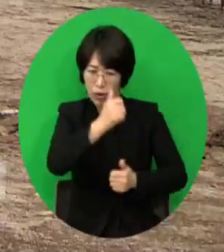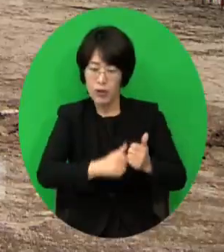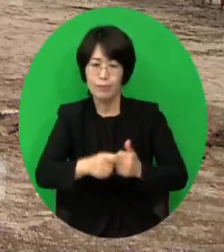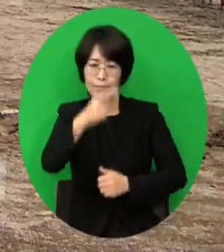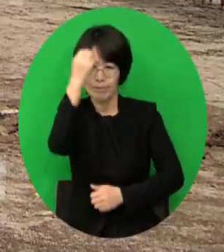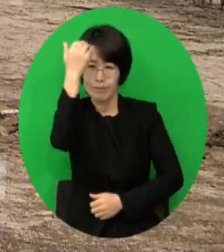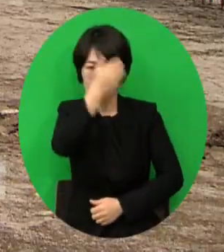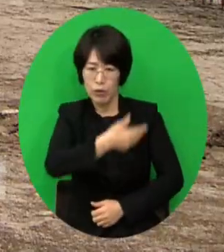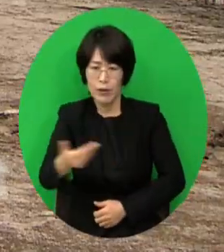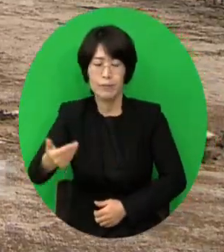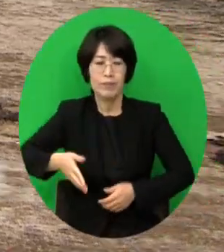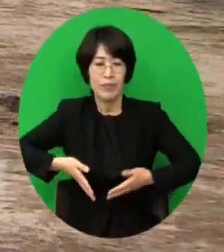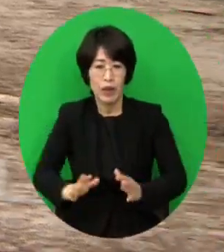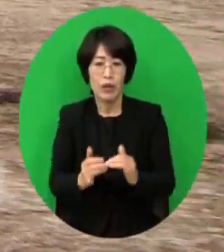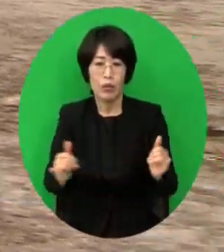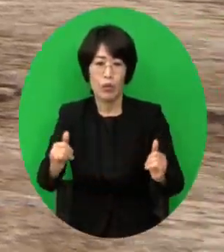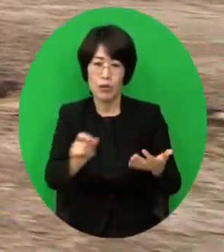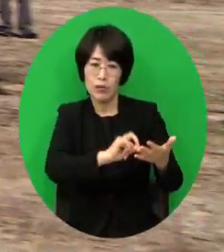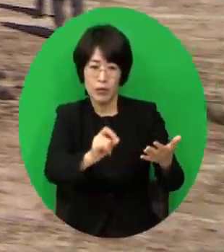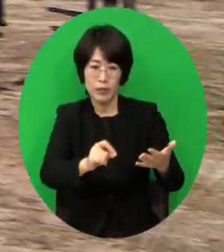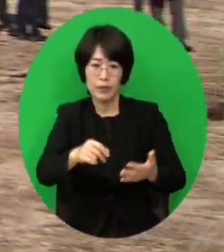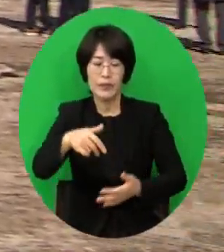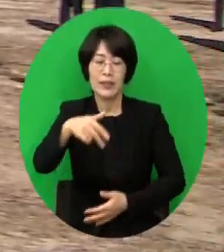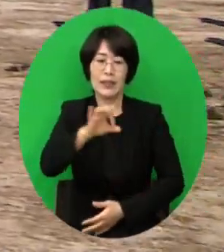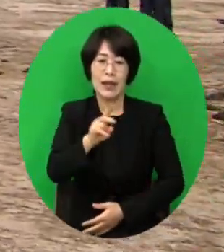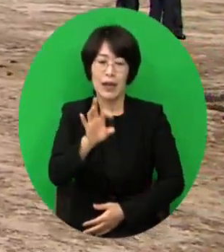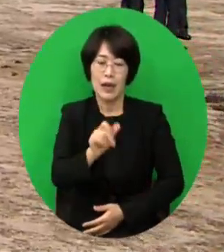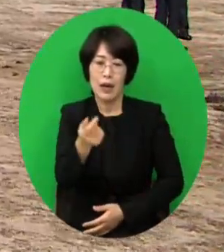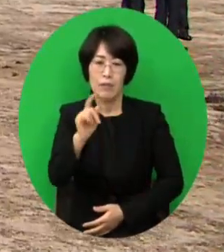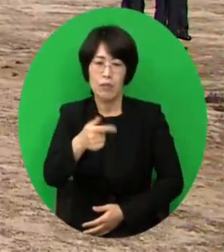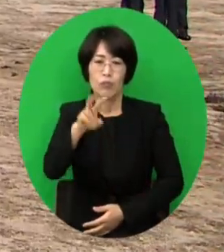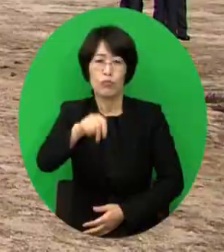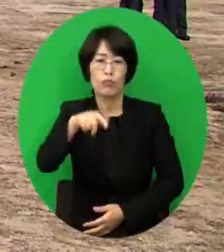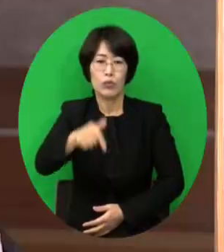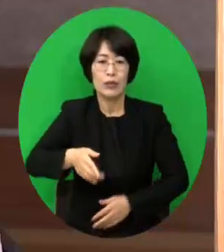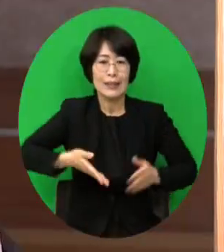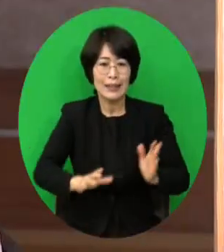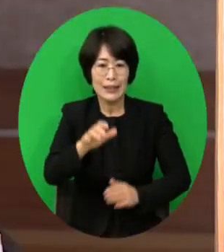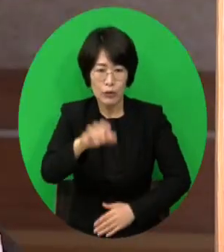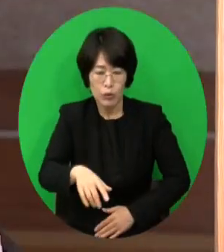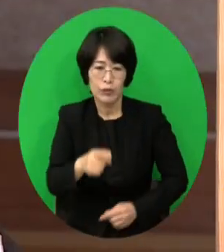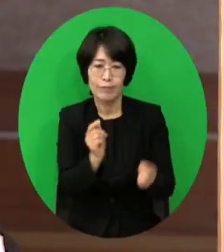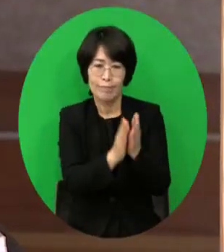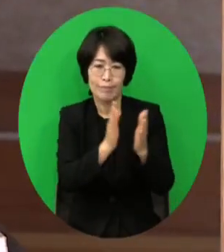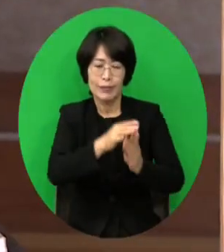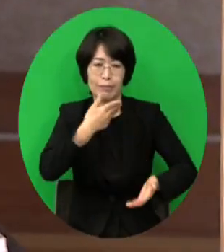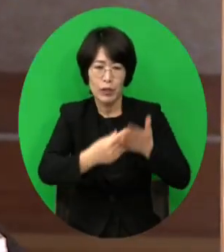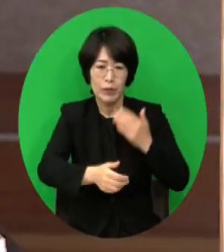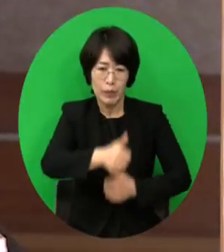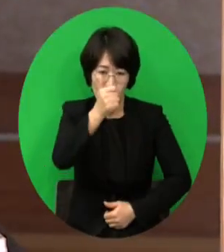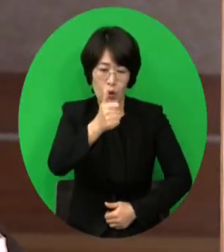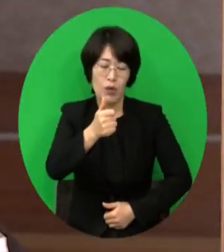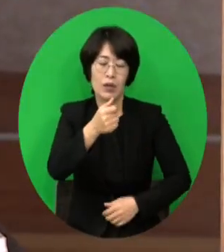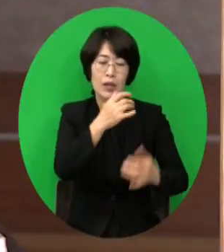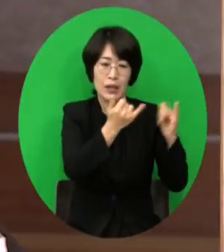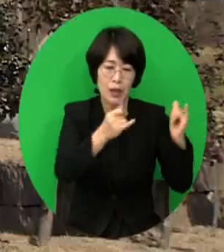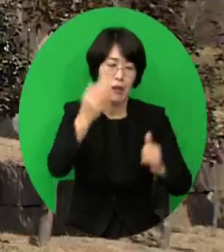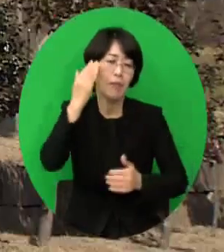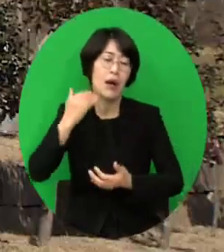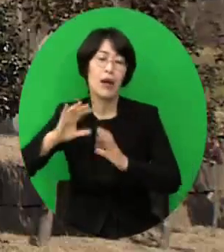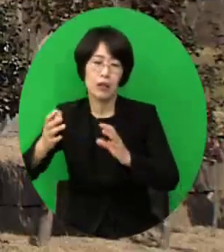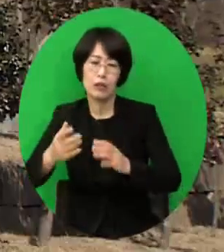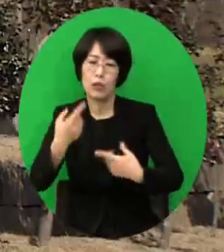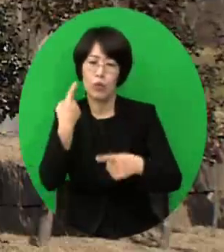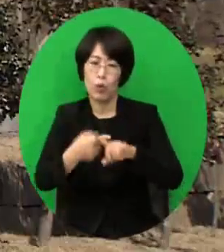실천한 인물이 태어난 곳으로 기록된 지강 양한묵 생가. 실사구시와 사람이 하늘이라는 선생의 뜻은